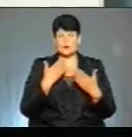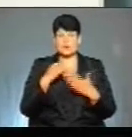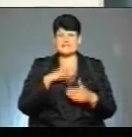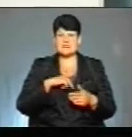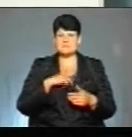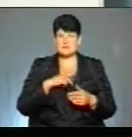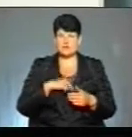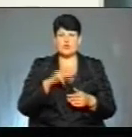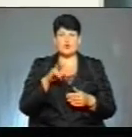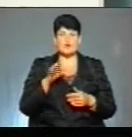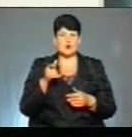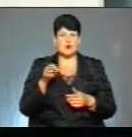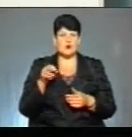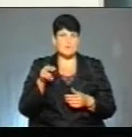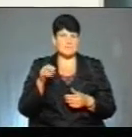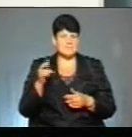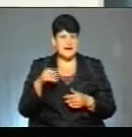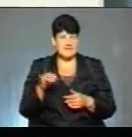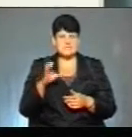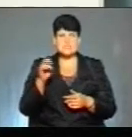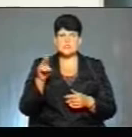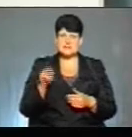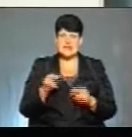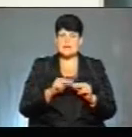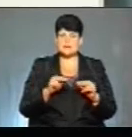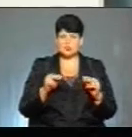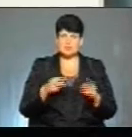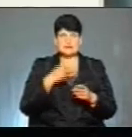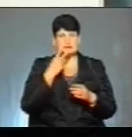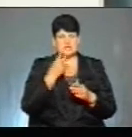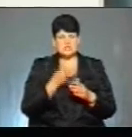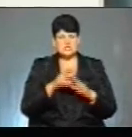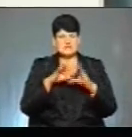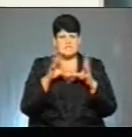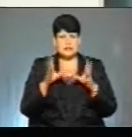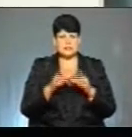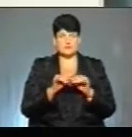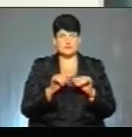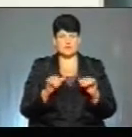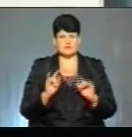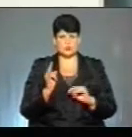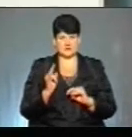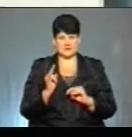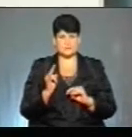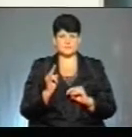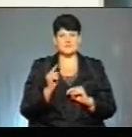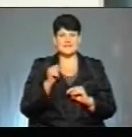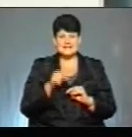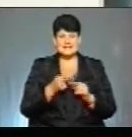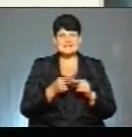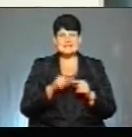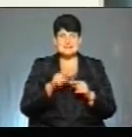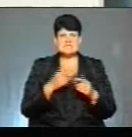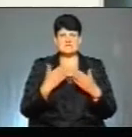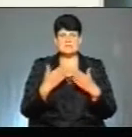з дітьми, логопед, соціальний педагог, дивлячись загалом на розвиток дитини. Такі